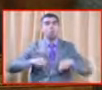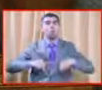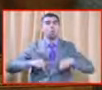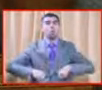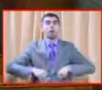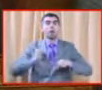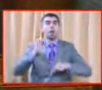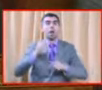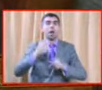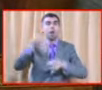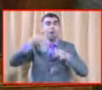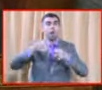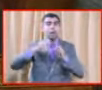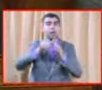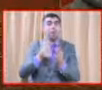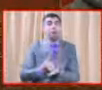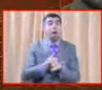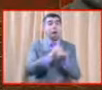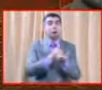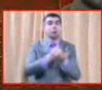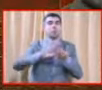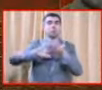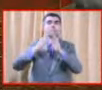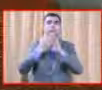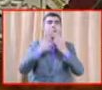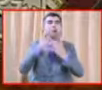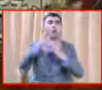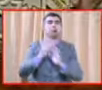في تقديم الدعم العمومي للجمعيات الحقوقية. شكرا.